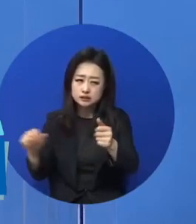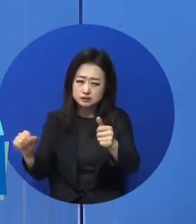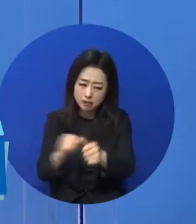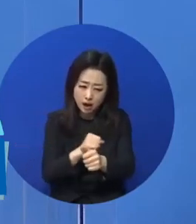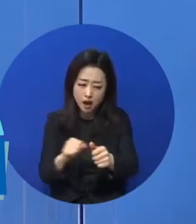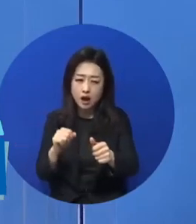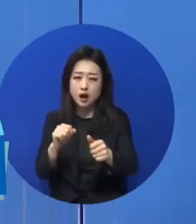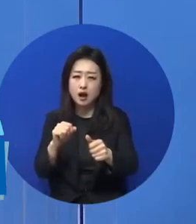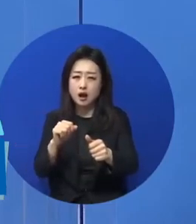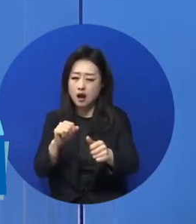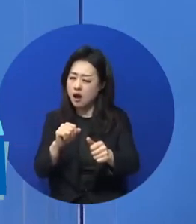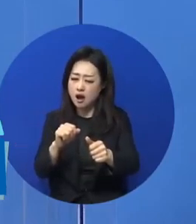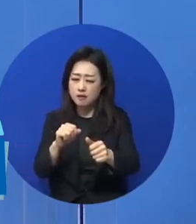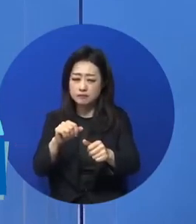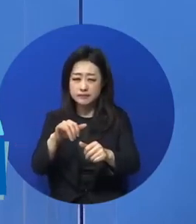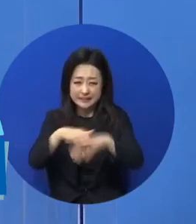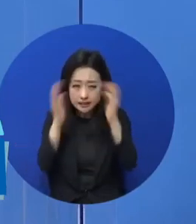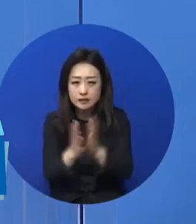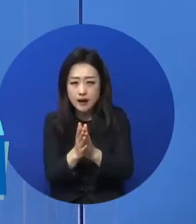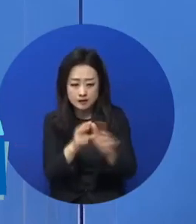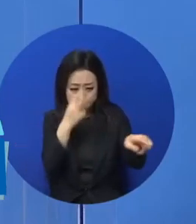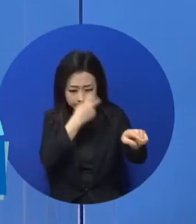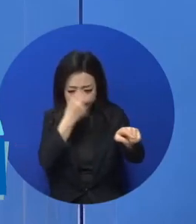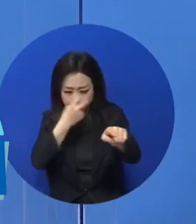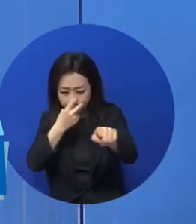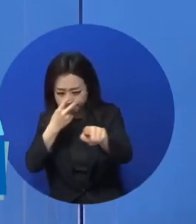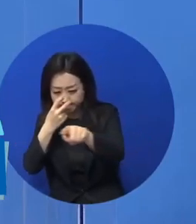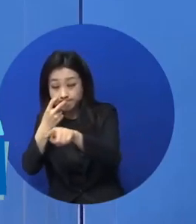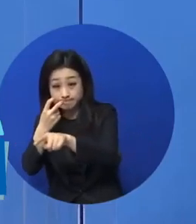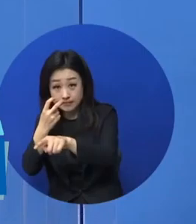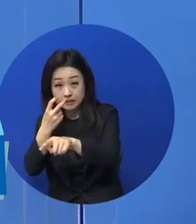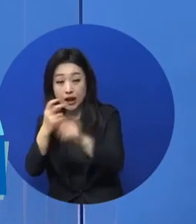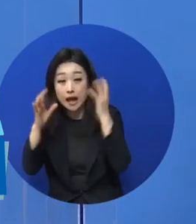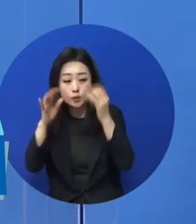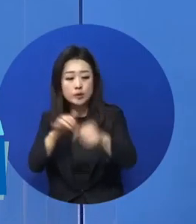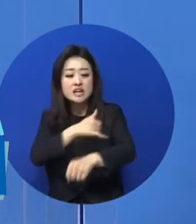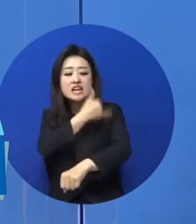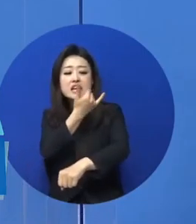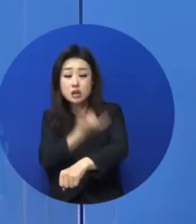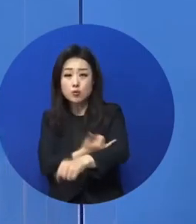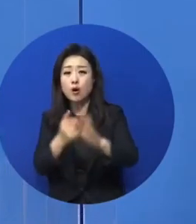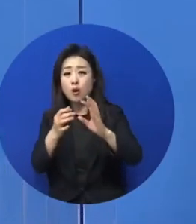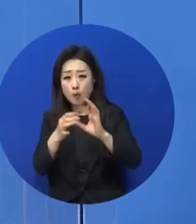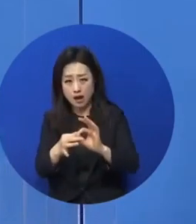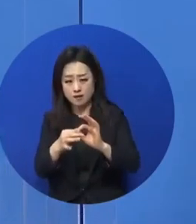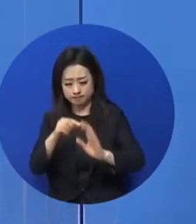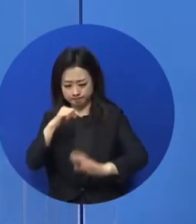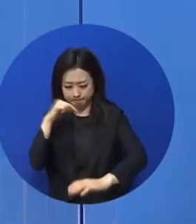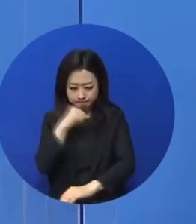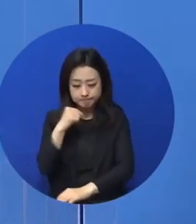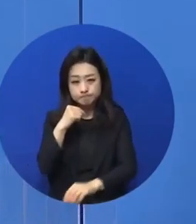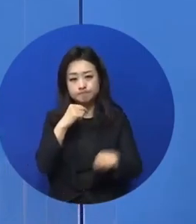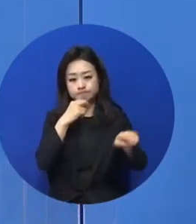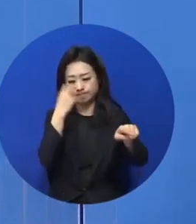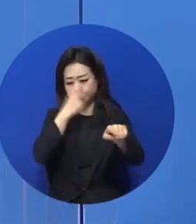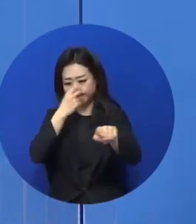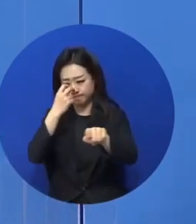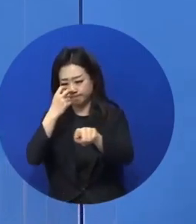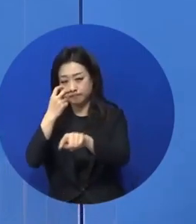사회가 돌보지 못하는 그런 사각지대의 아동 인권 침해 사례가 발생하지 않도록